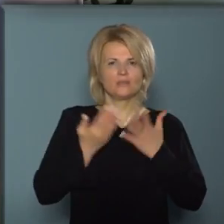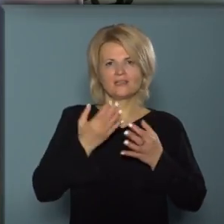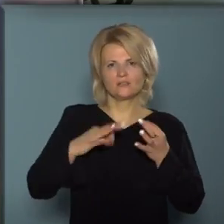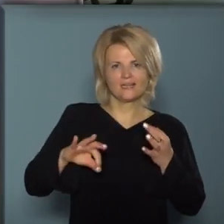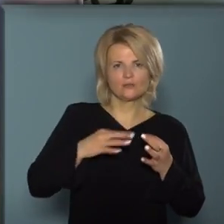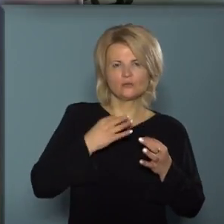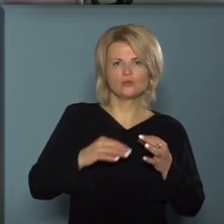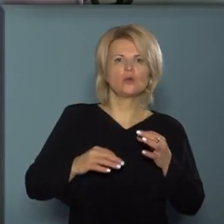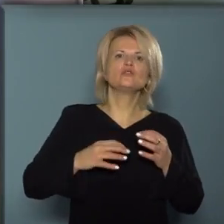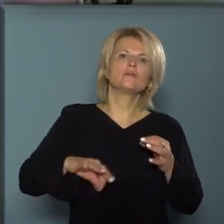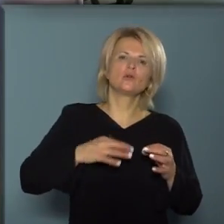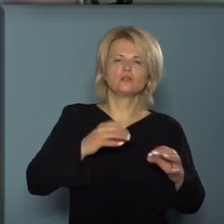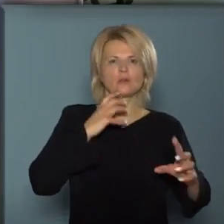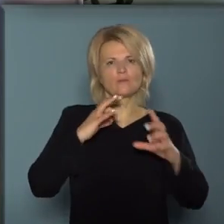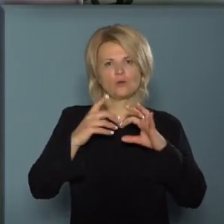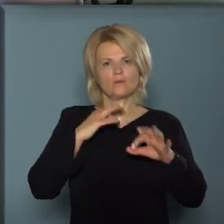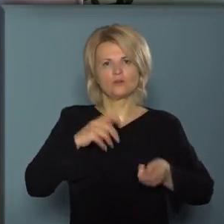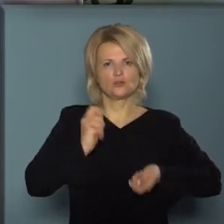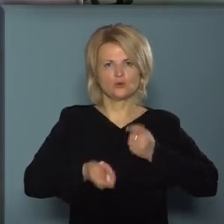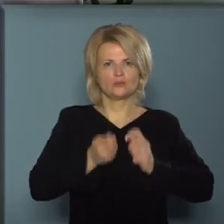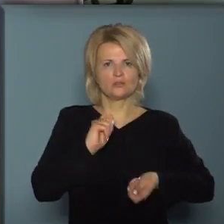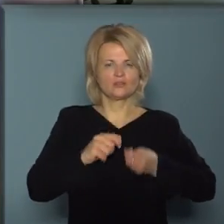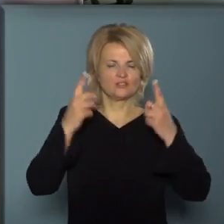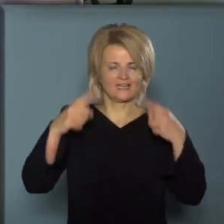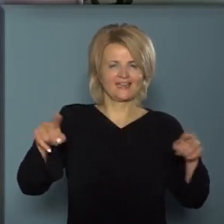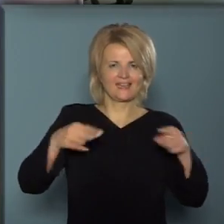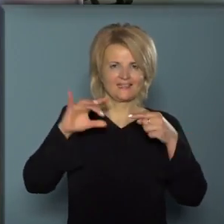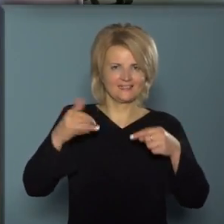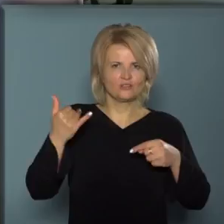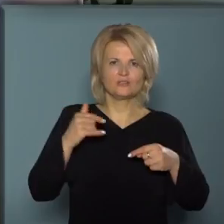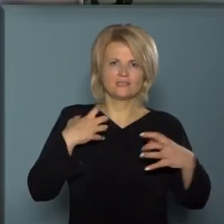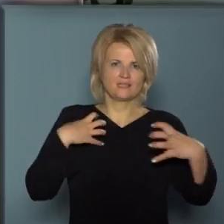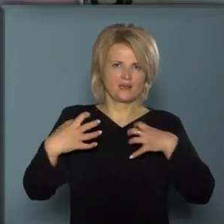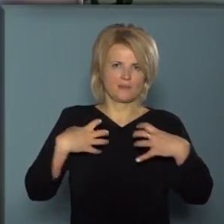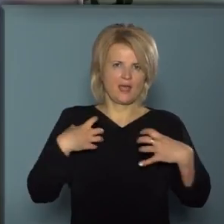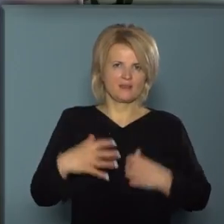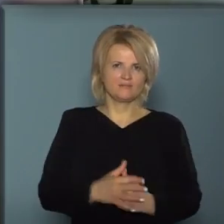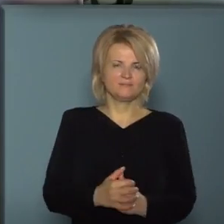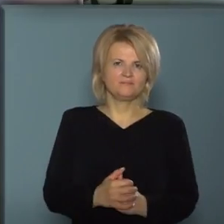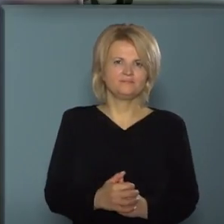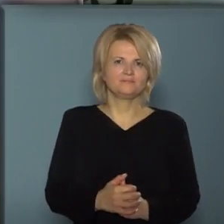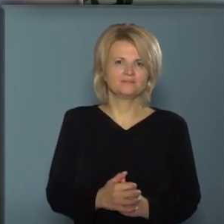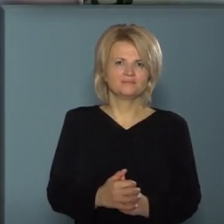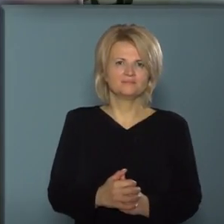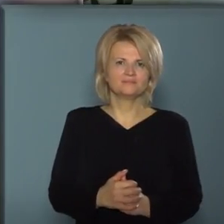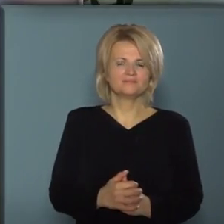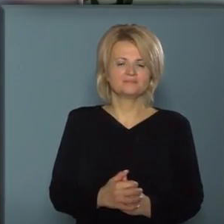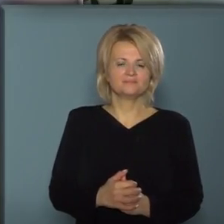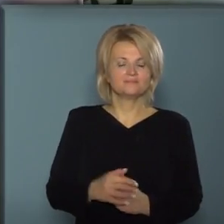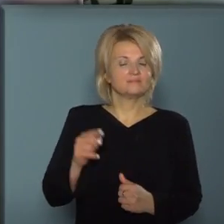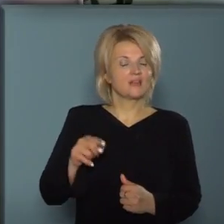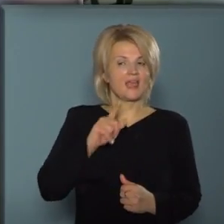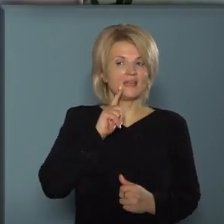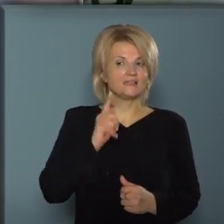vonósok, fúvósok, ütősök és kórusaink is közreműködnek majd. Ez talán mondhatjuk úgy, hogy ez